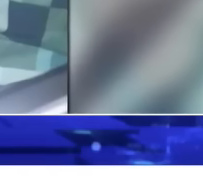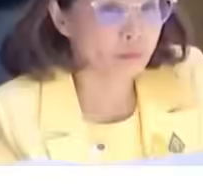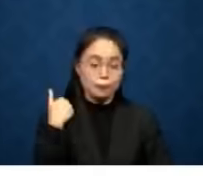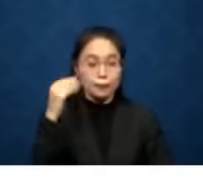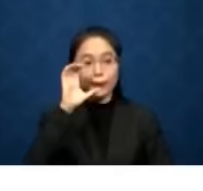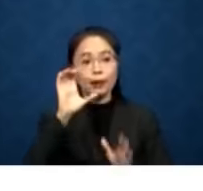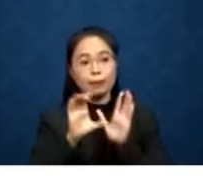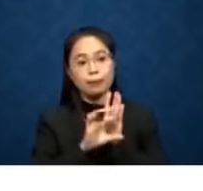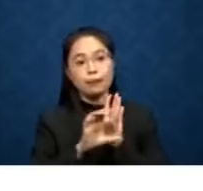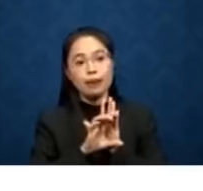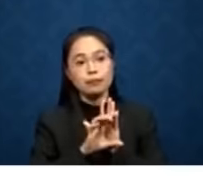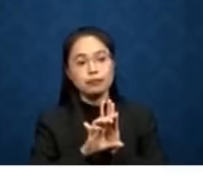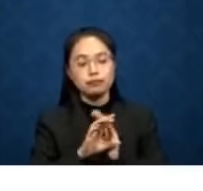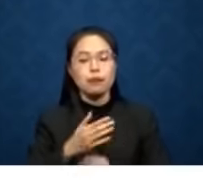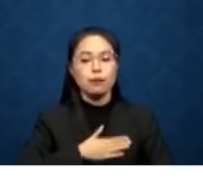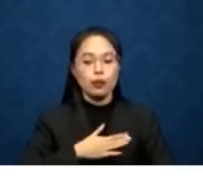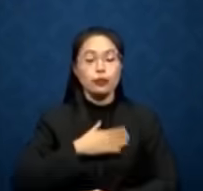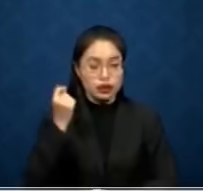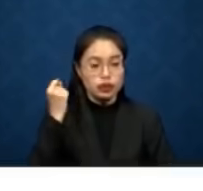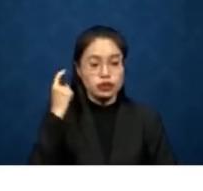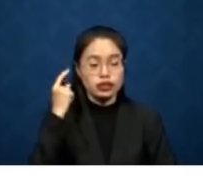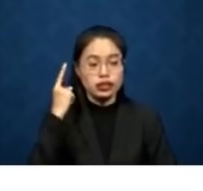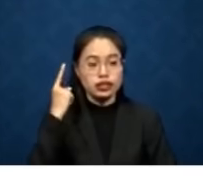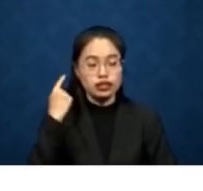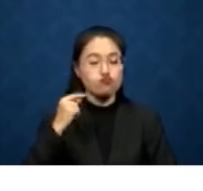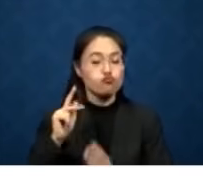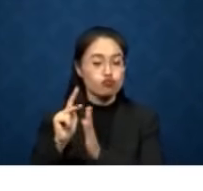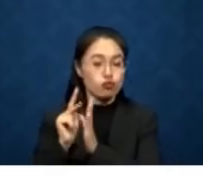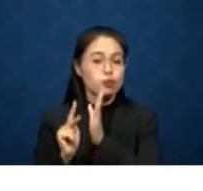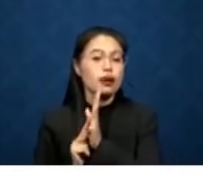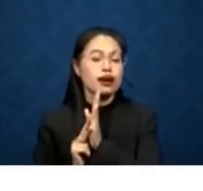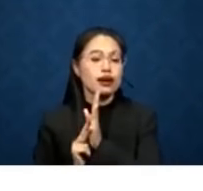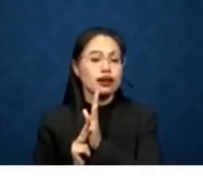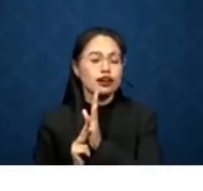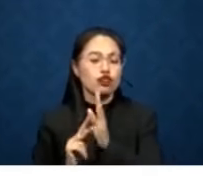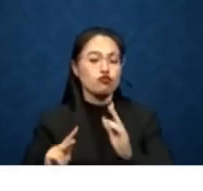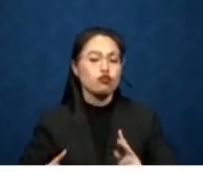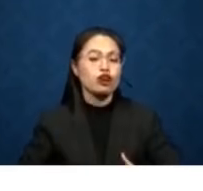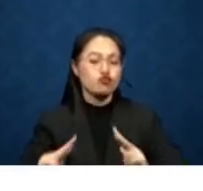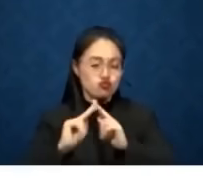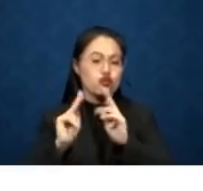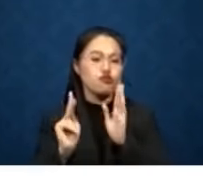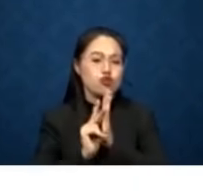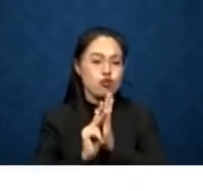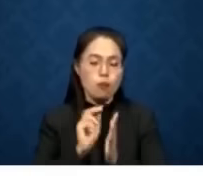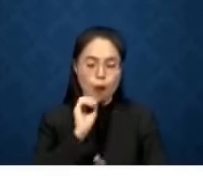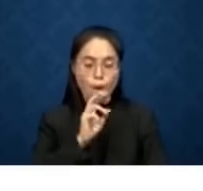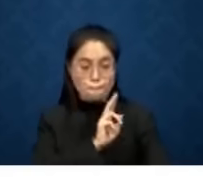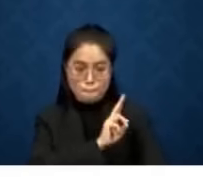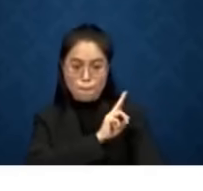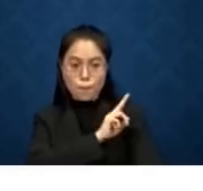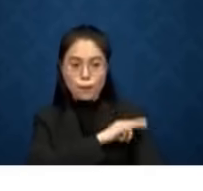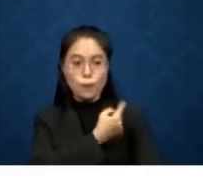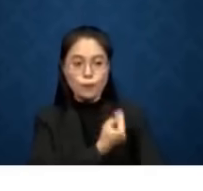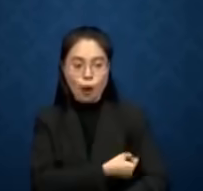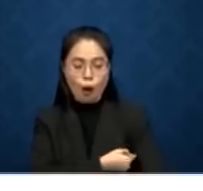ค่ะผมก็เข้าใจว่าเอ่อในกฎหมายกฎกระทรวงเนี่ยเไม่ได้บอกให้หมอนะให้จัด